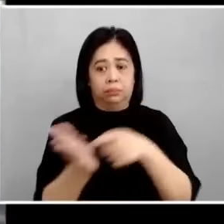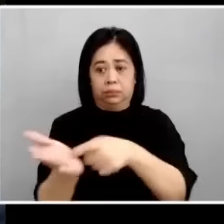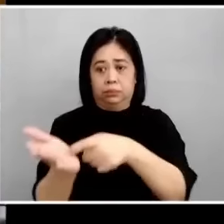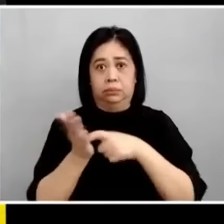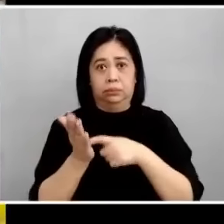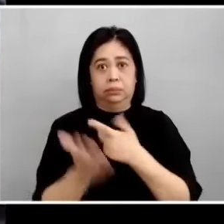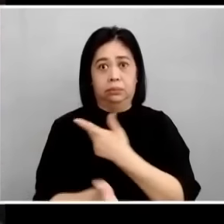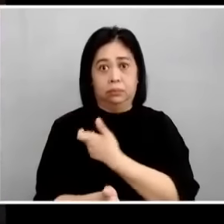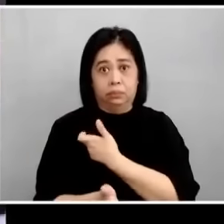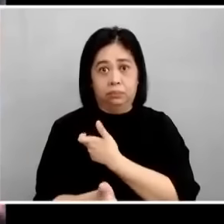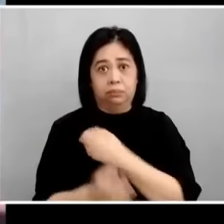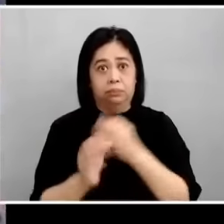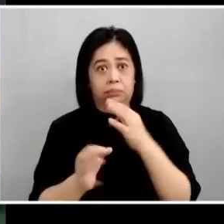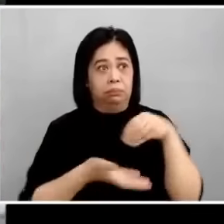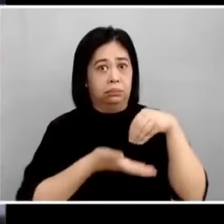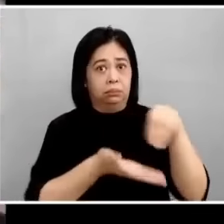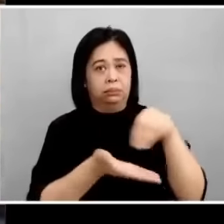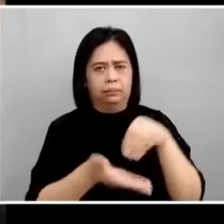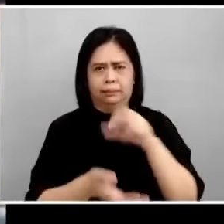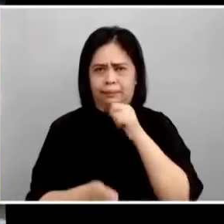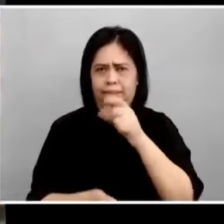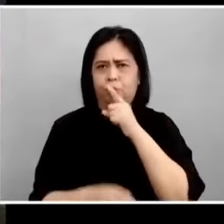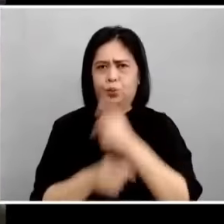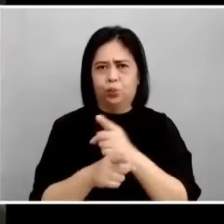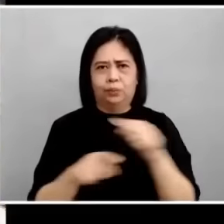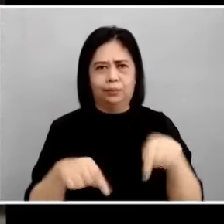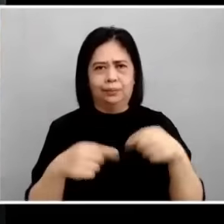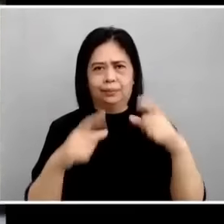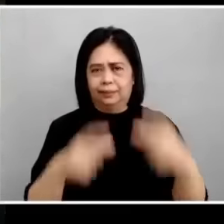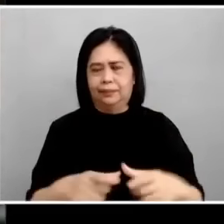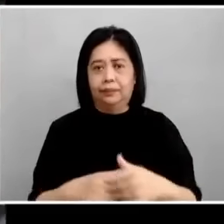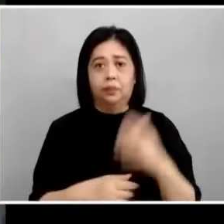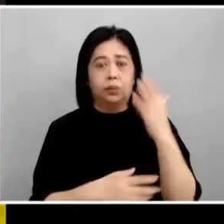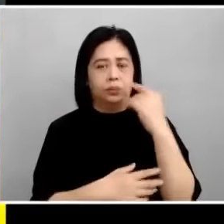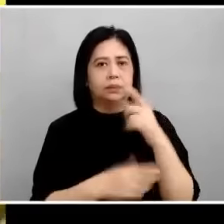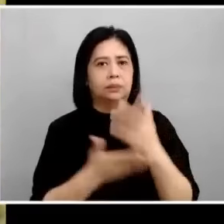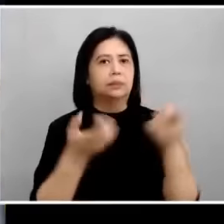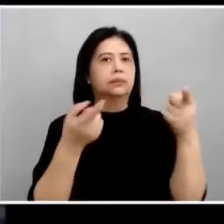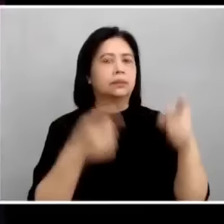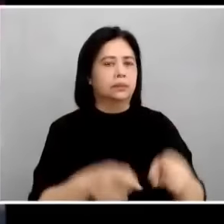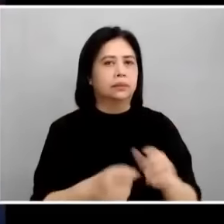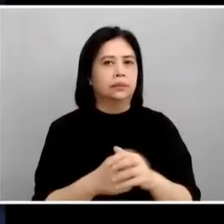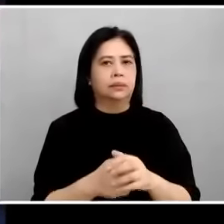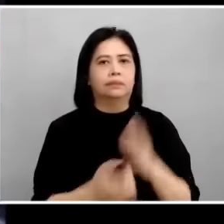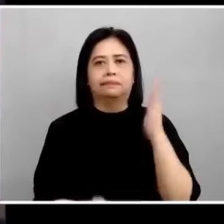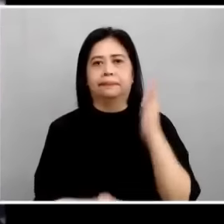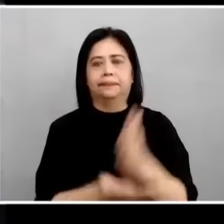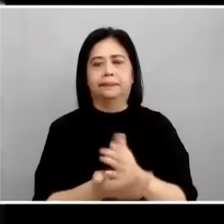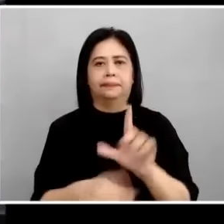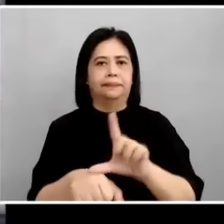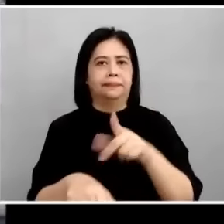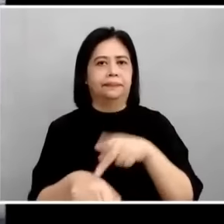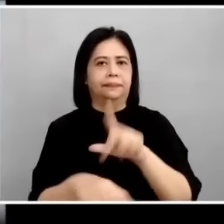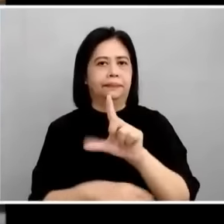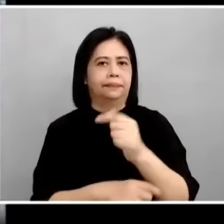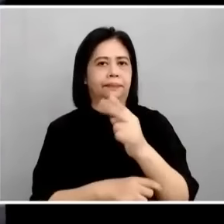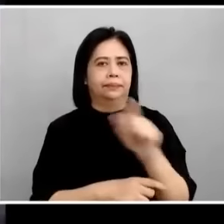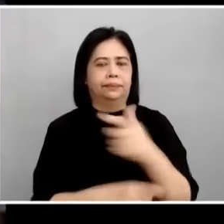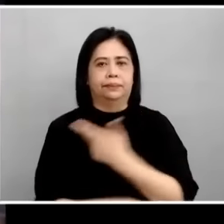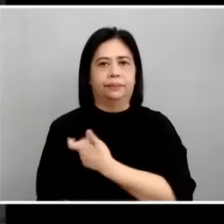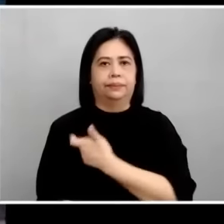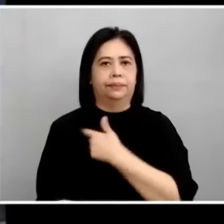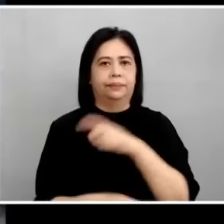bakuna para makatanggap ng ayuda habang may lockdown. Dahil sa insidente, pinatigil ng Las Piñas LGU ang pagbabakuna